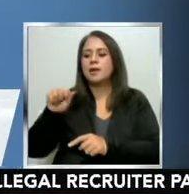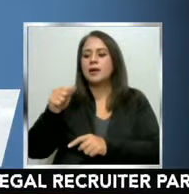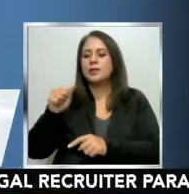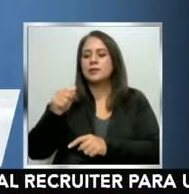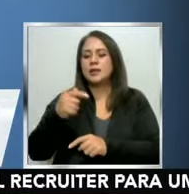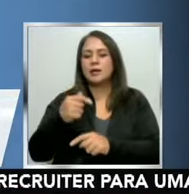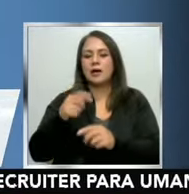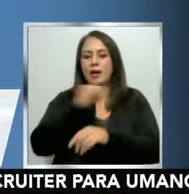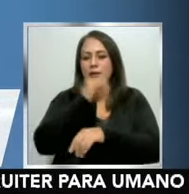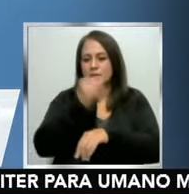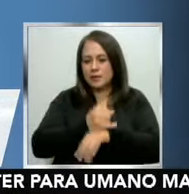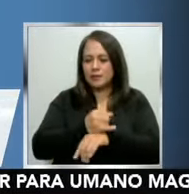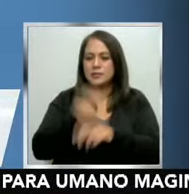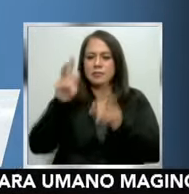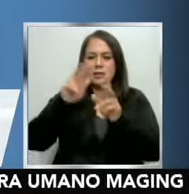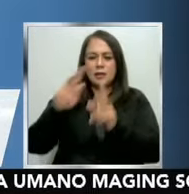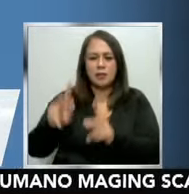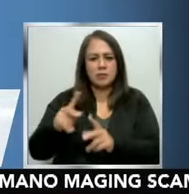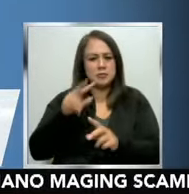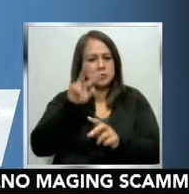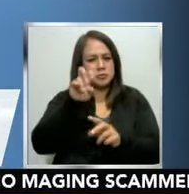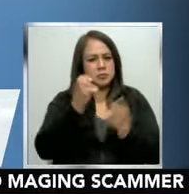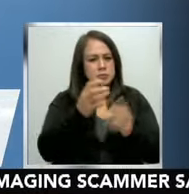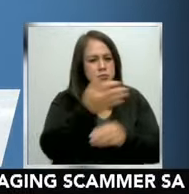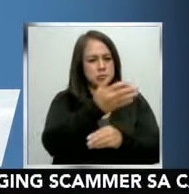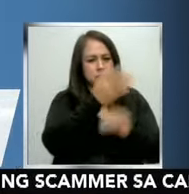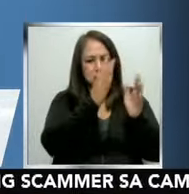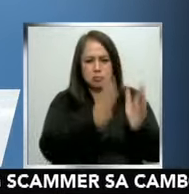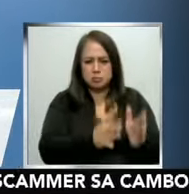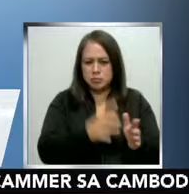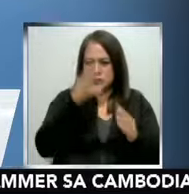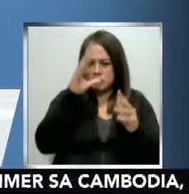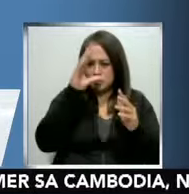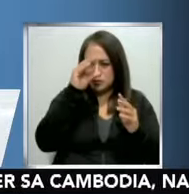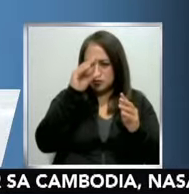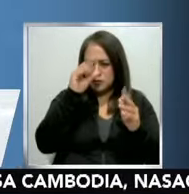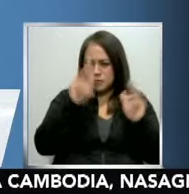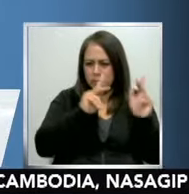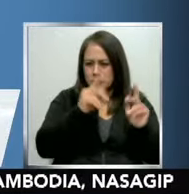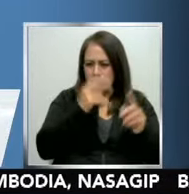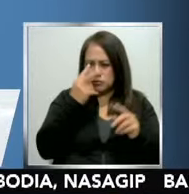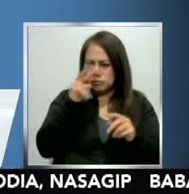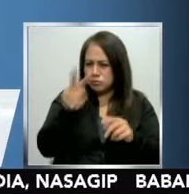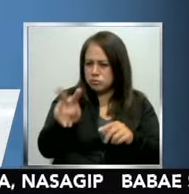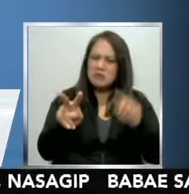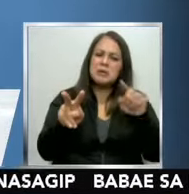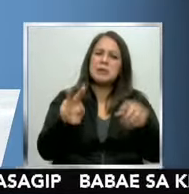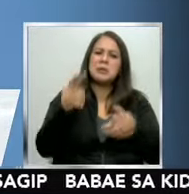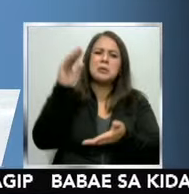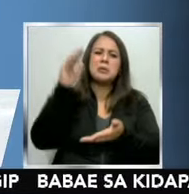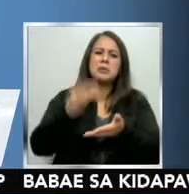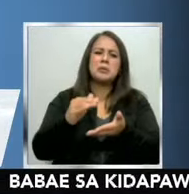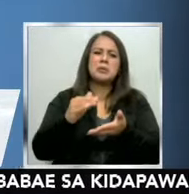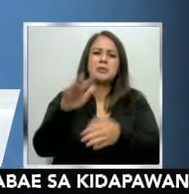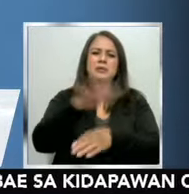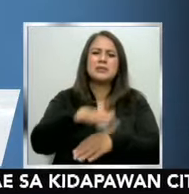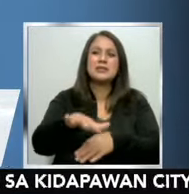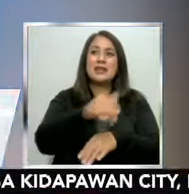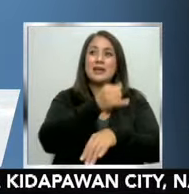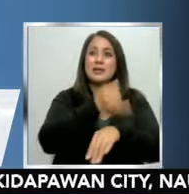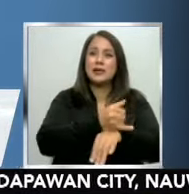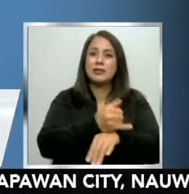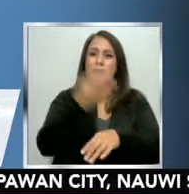ng mga mangingisda na nabawasan ang mga barko ng China sa palibot ng mga sandbar at bahura malapit sa isla. dahil